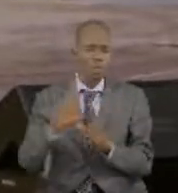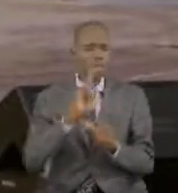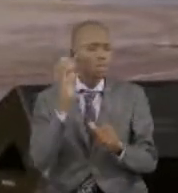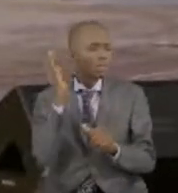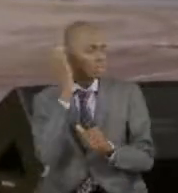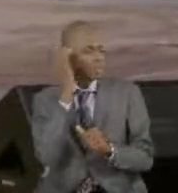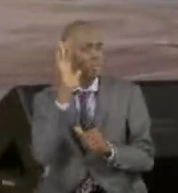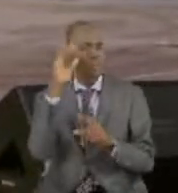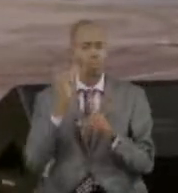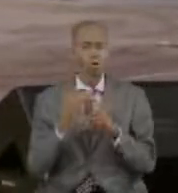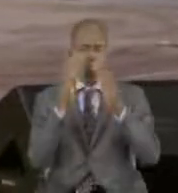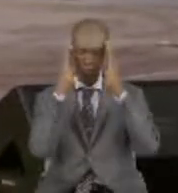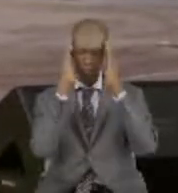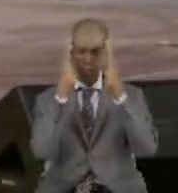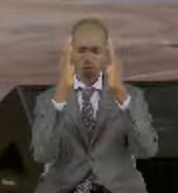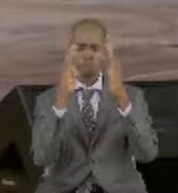écoute ta parole,